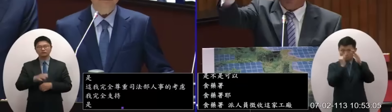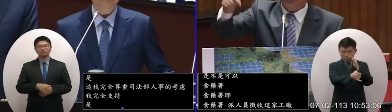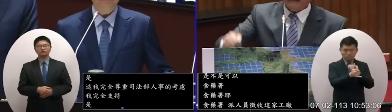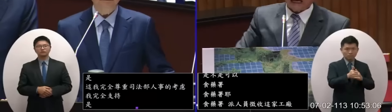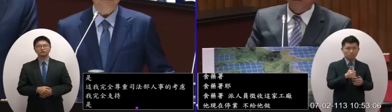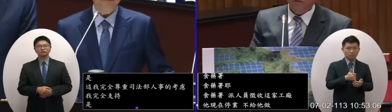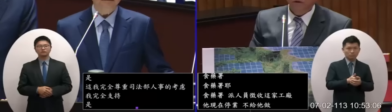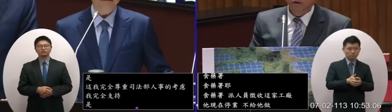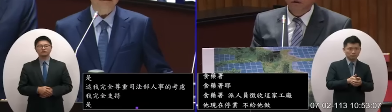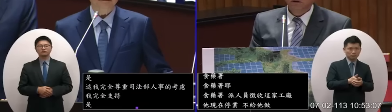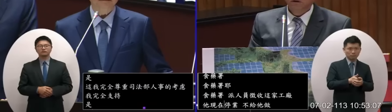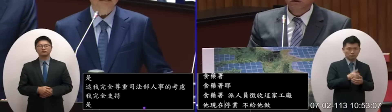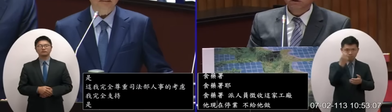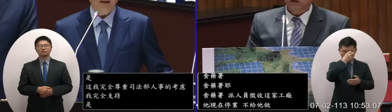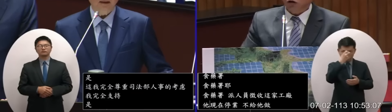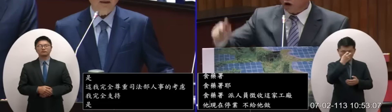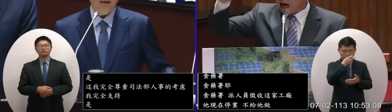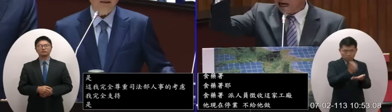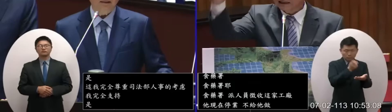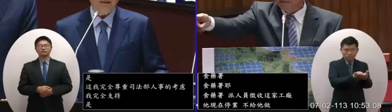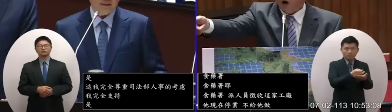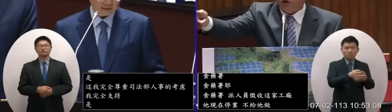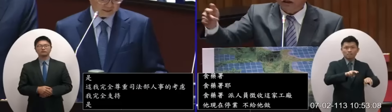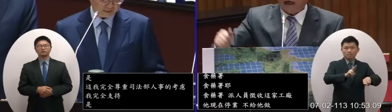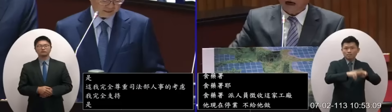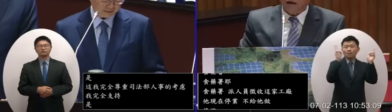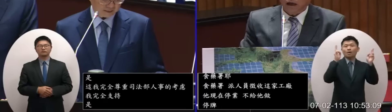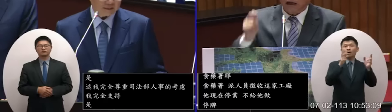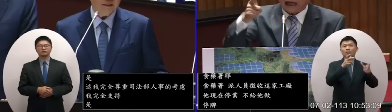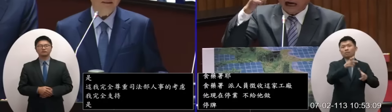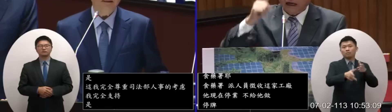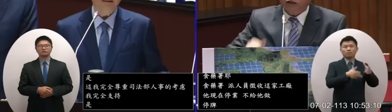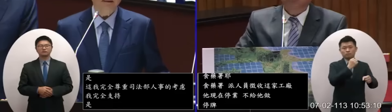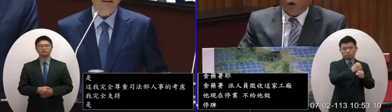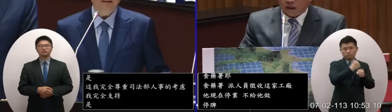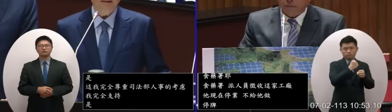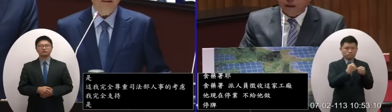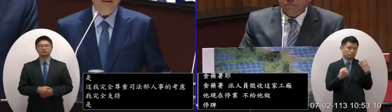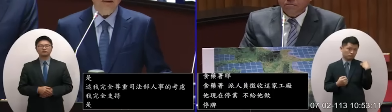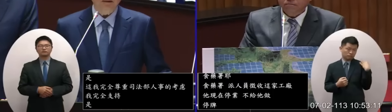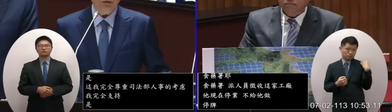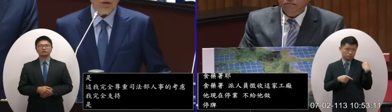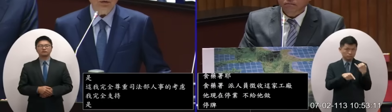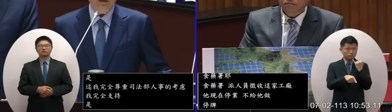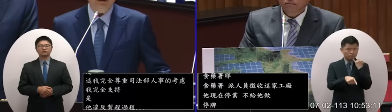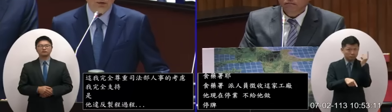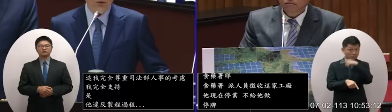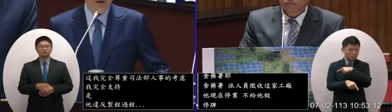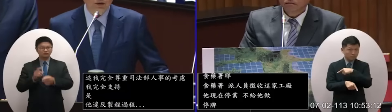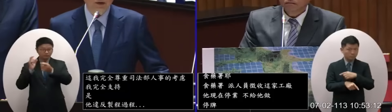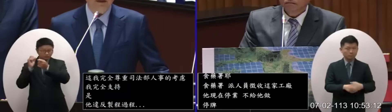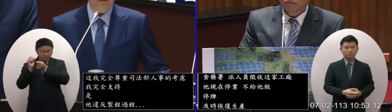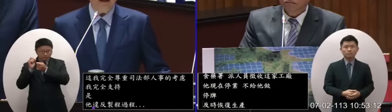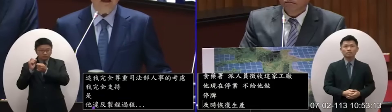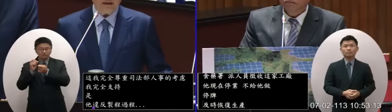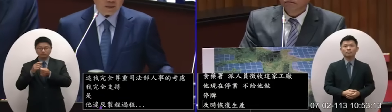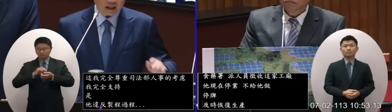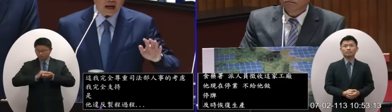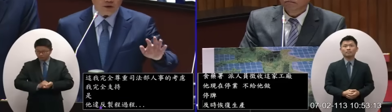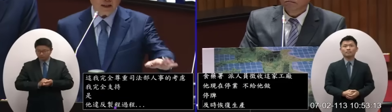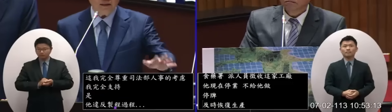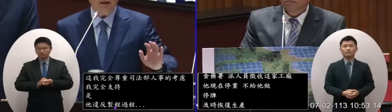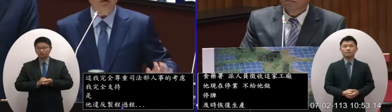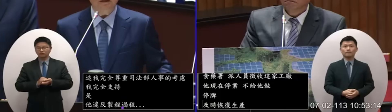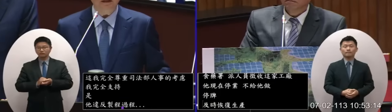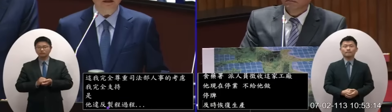产，伫国家的监控之下，会使安尼手段做袂？ 我最近拄拄啊，都决定要加强甲这个